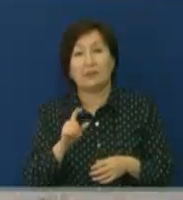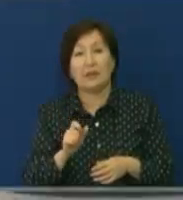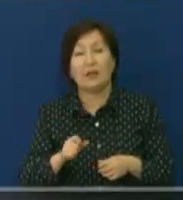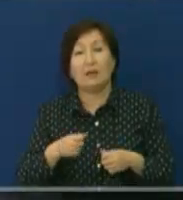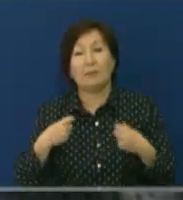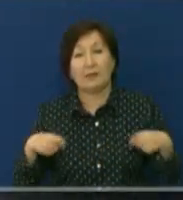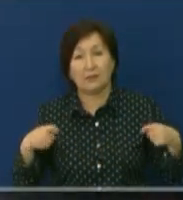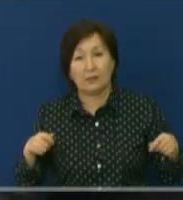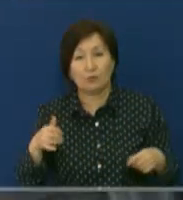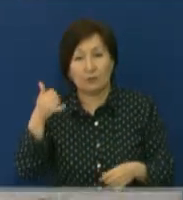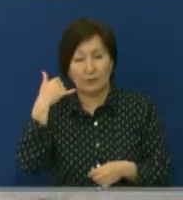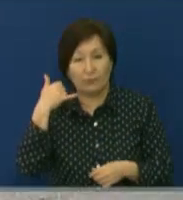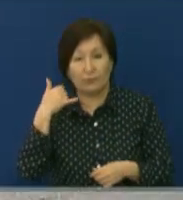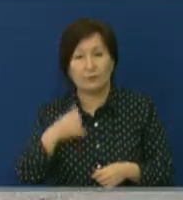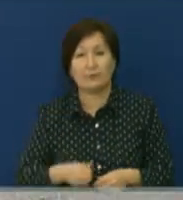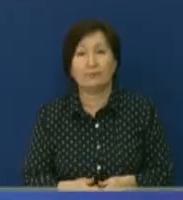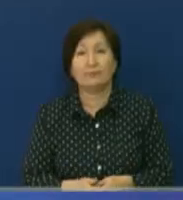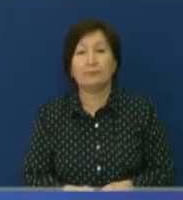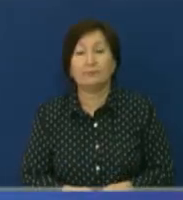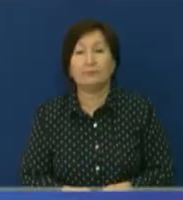и добытого преступным путем